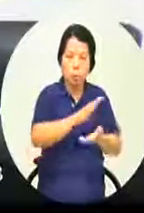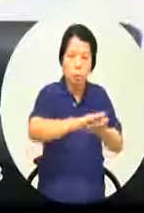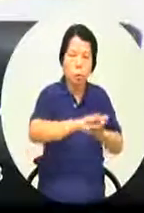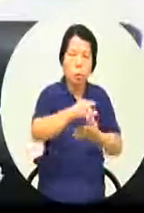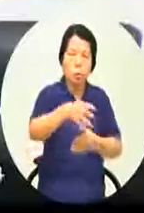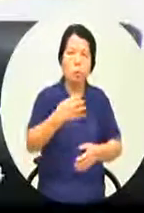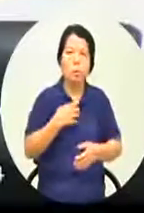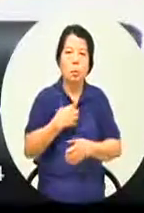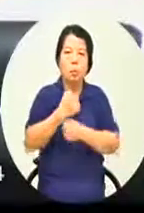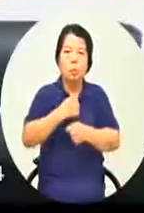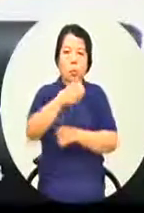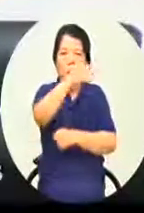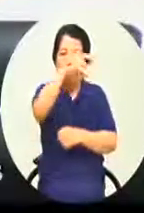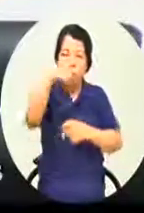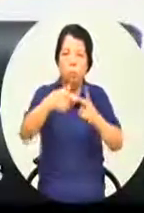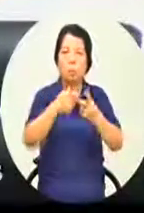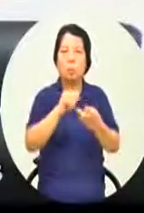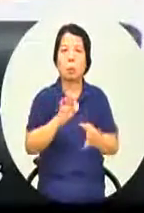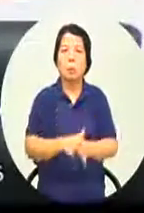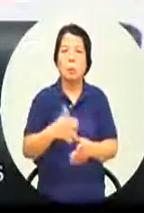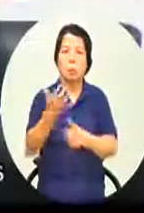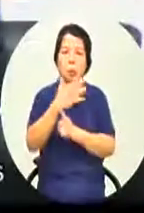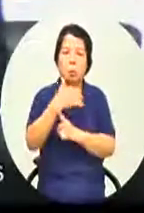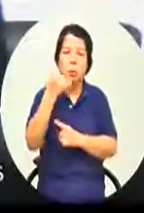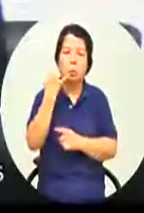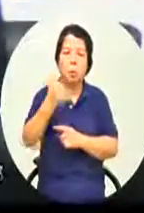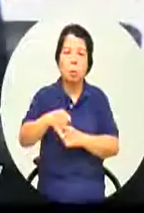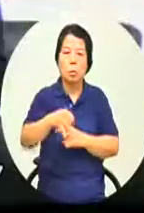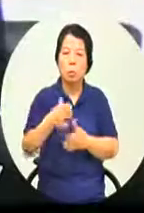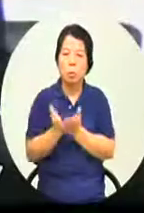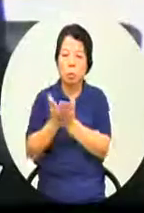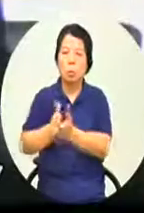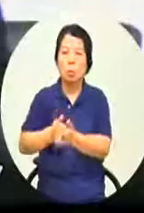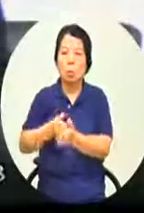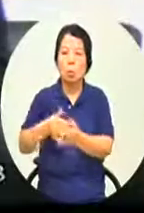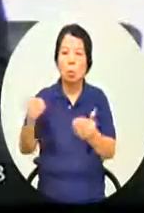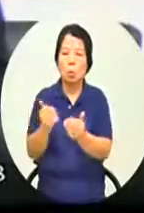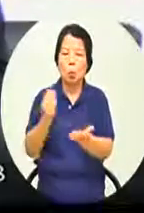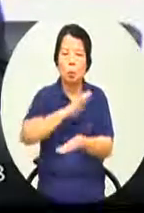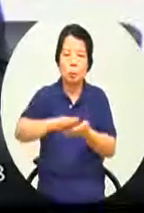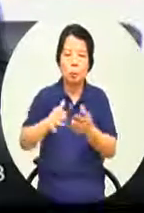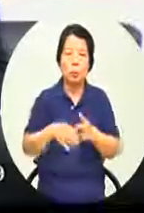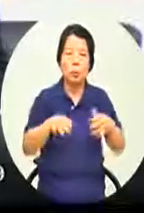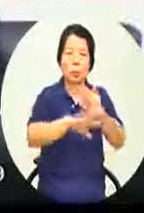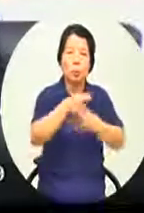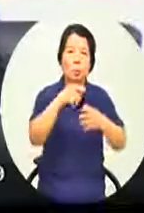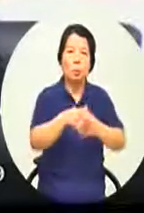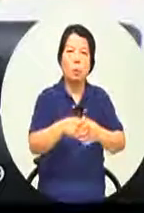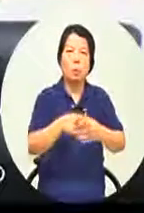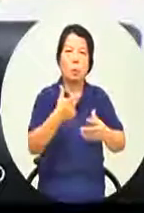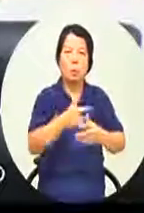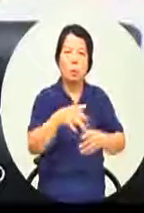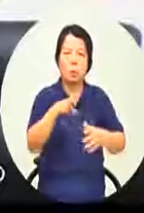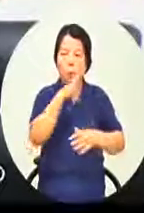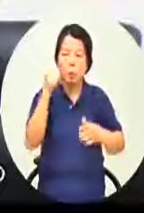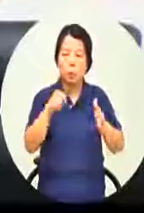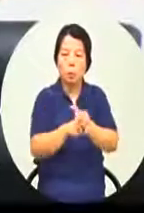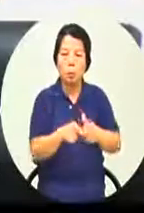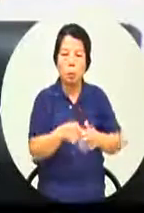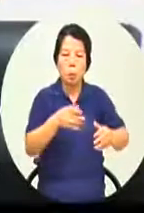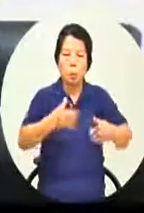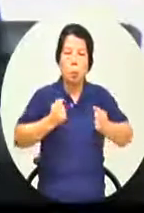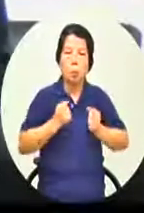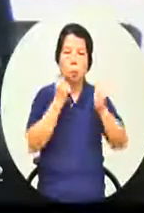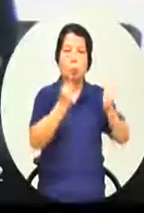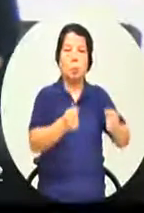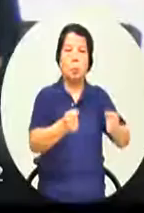星到旗津这一段渡轮的问题以外，另外一个旗津人回家的时候他们开车会经